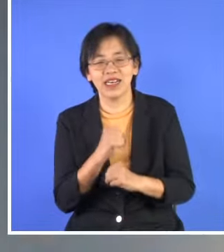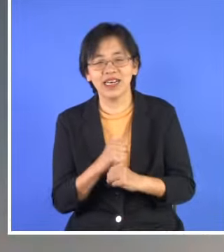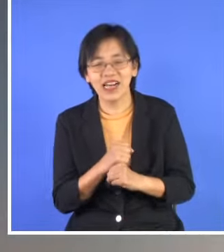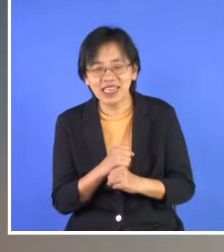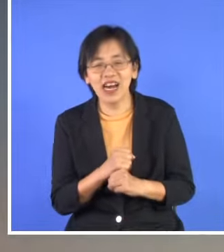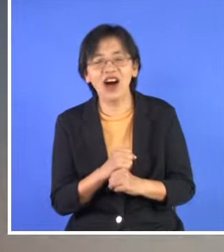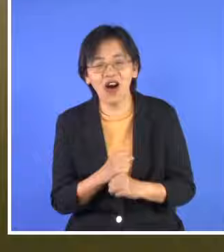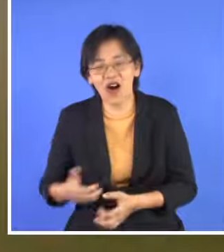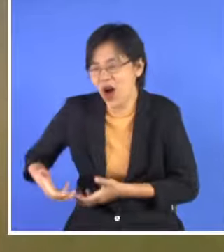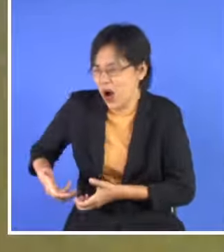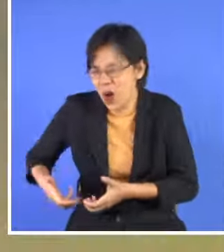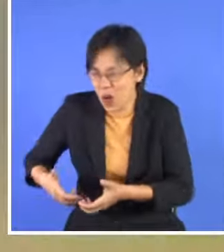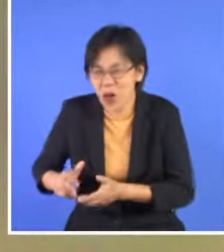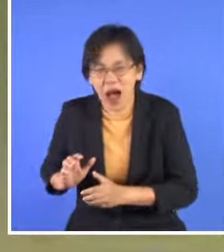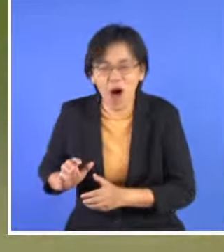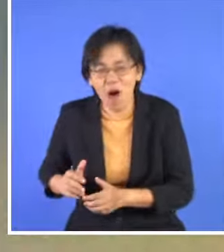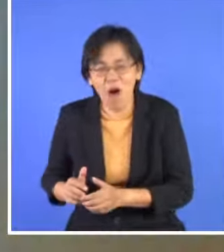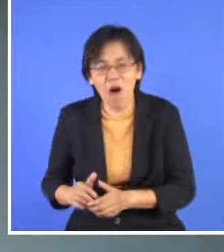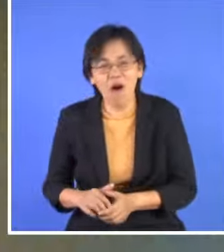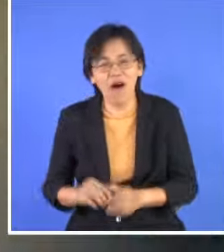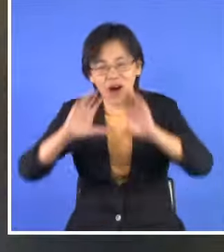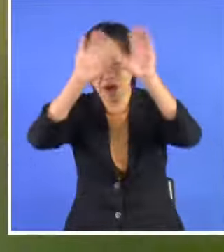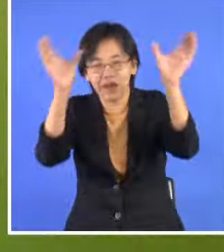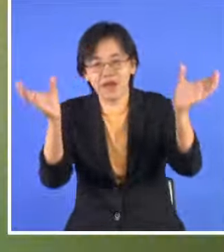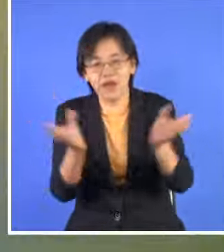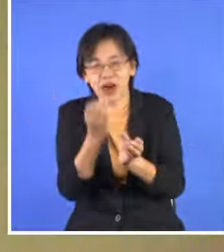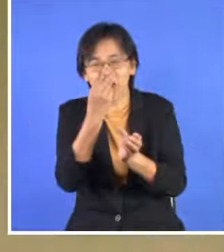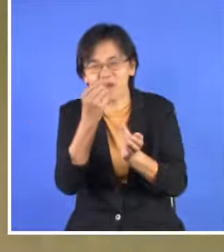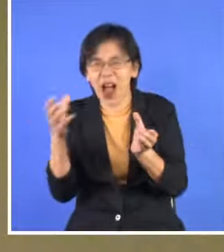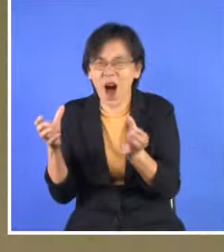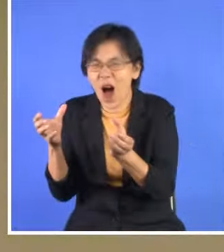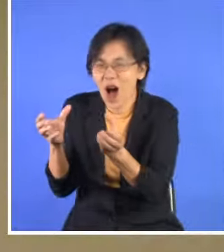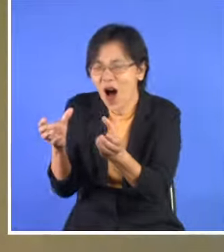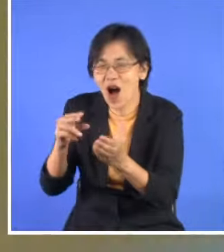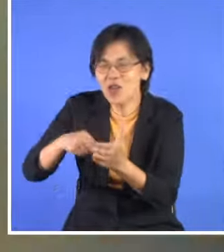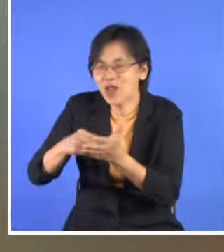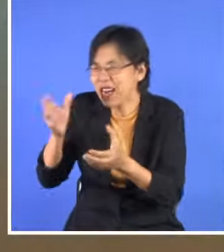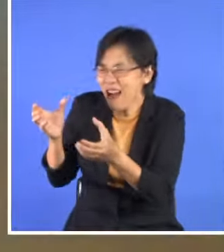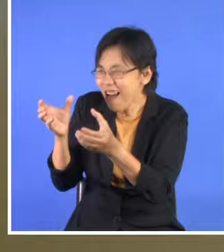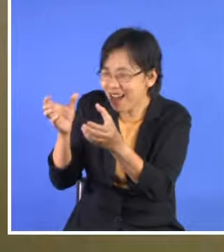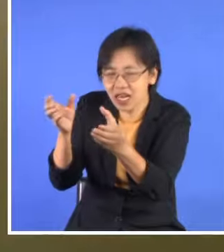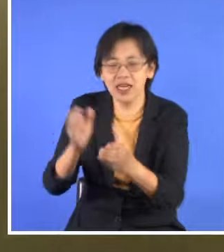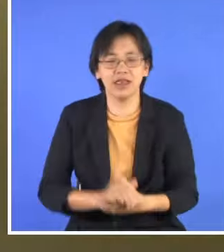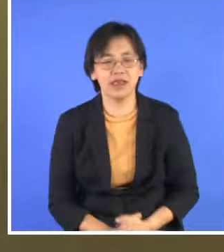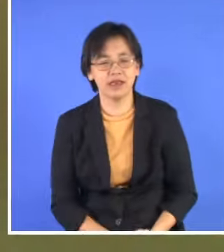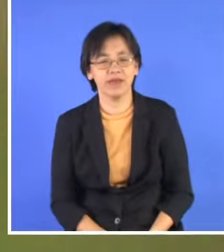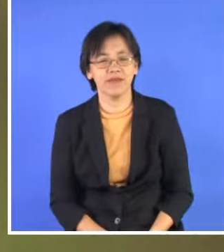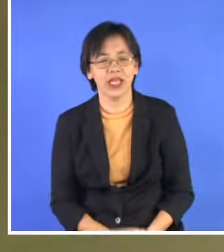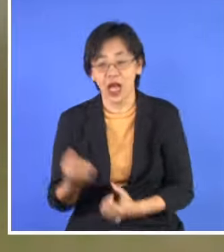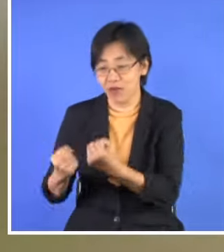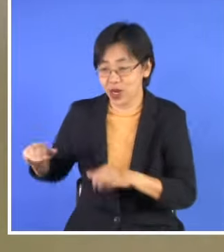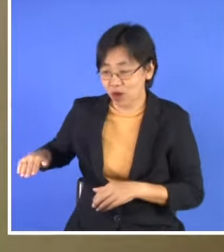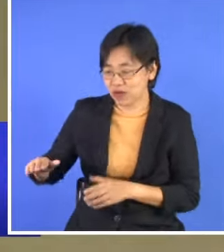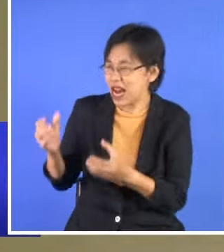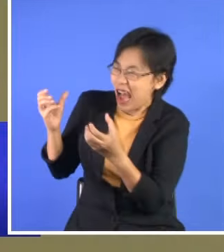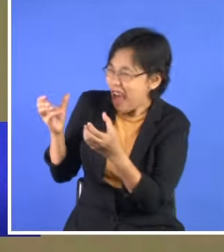ยแบกโลงถือโลงแล้วก็ถือเนี่ยเขาเรียกว่าเนี่ยดอกไม้ใช่ไหมเขาเรียกว่าเหรียญพวงเหรียญเนี่ยตามรถมาอย่างนั้นเถอะน